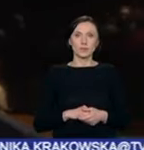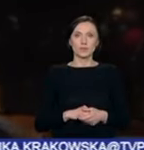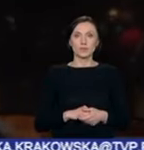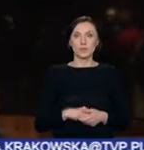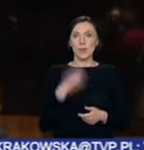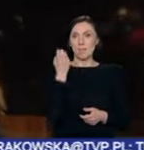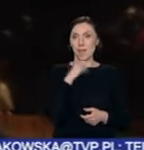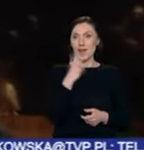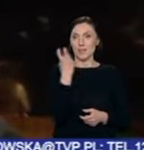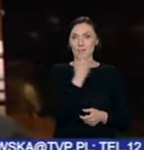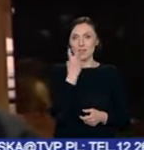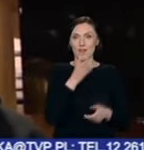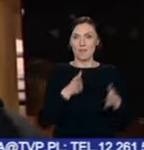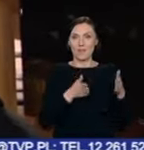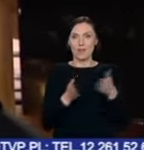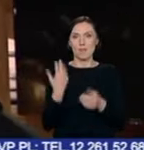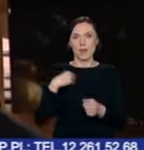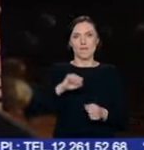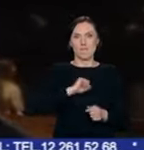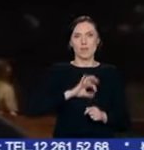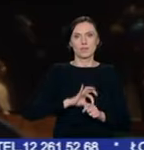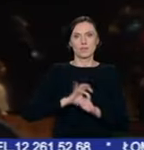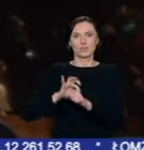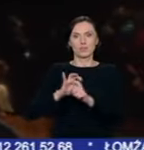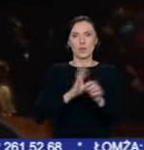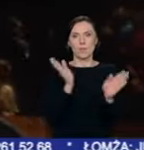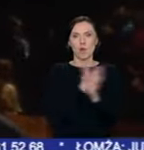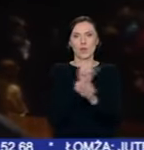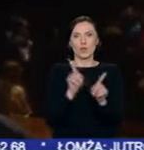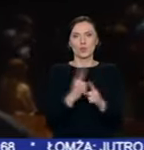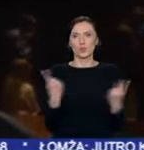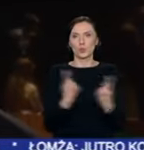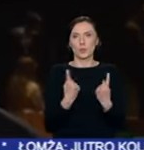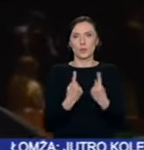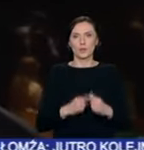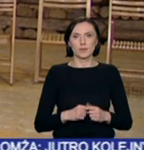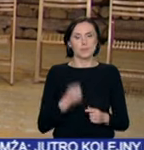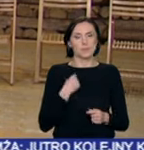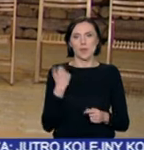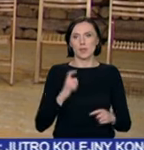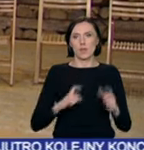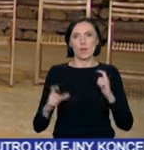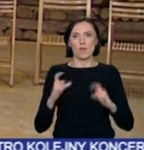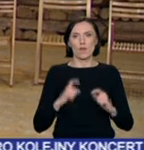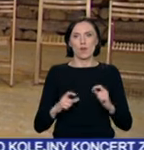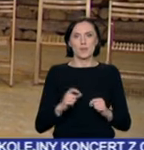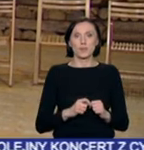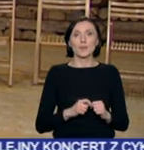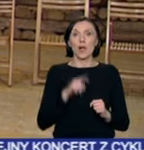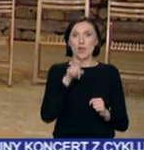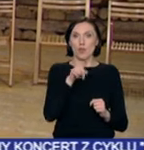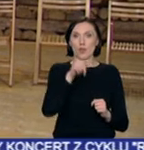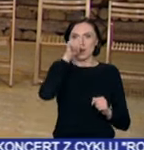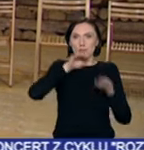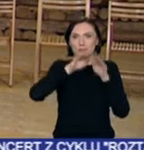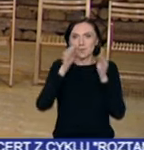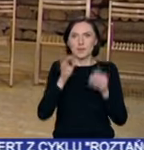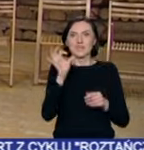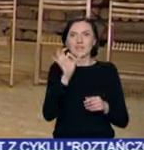Bardzo ciekawa trasa, fajnie prowadzona. Powietrze też jest super, także jesteśmy zadowoleni. To z kolei komora Smok z